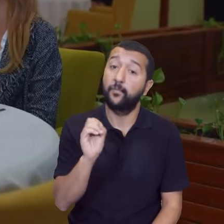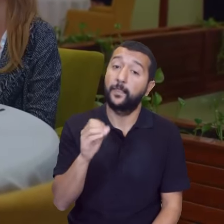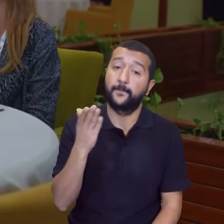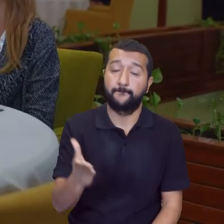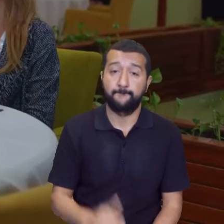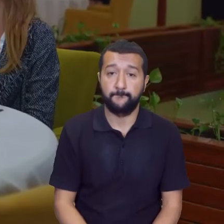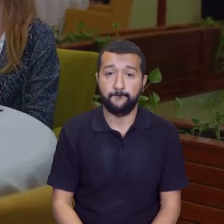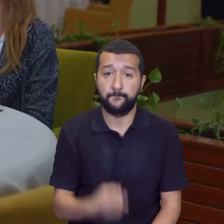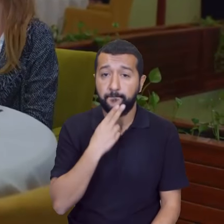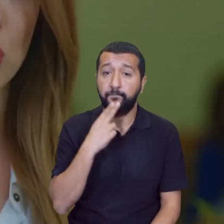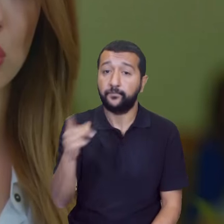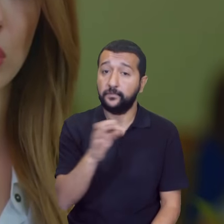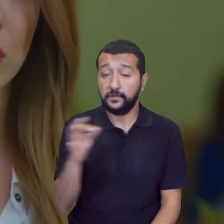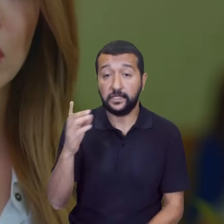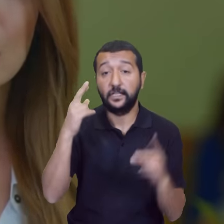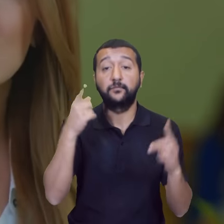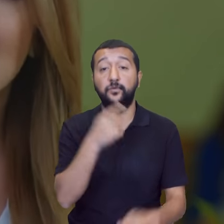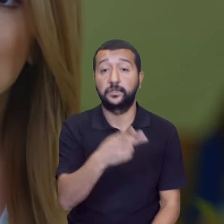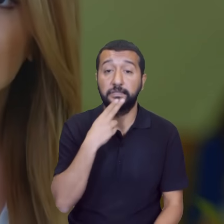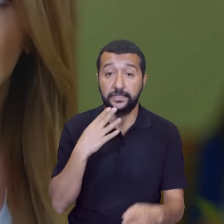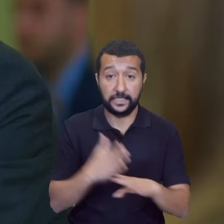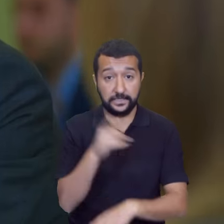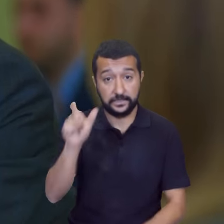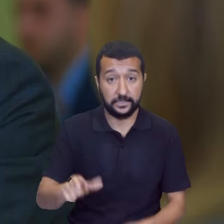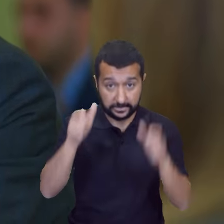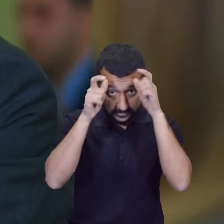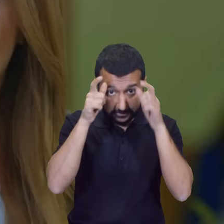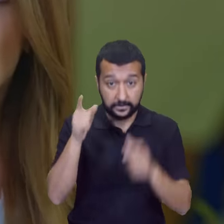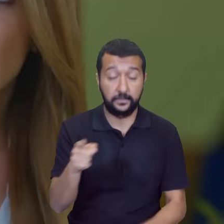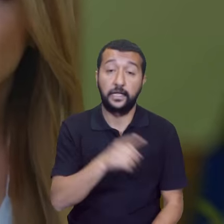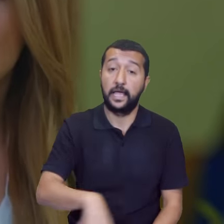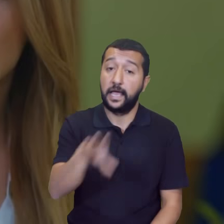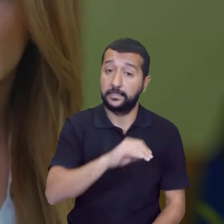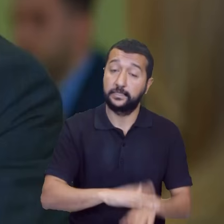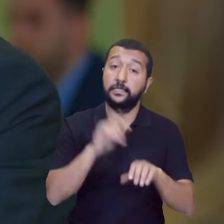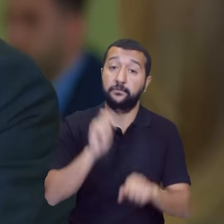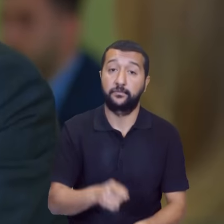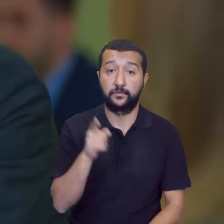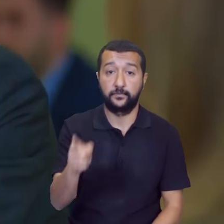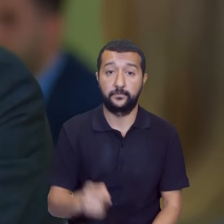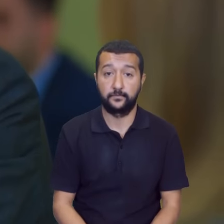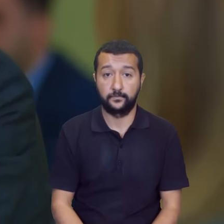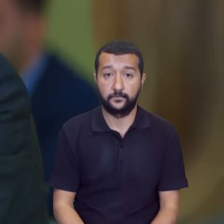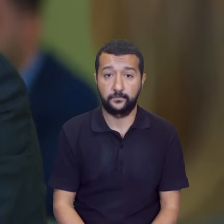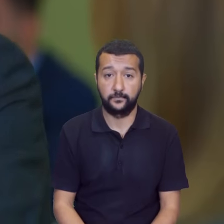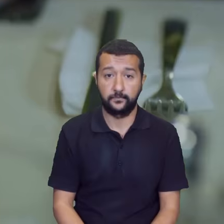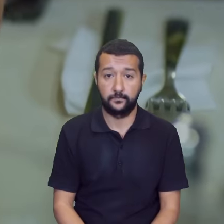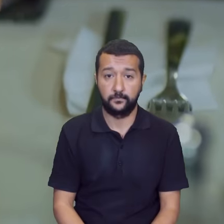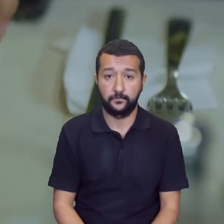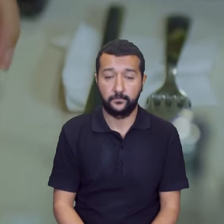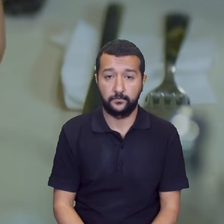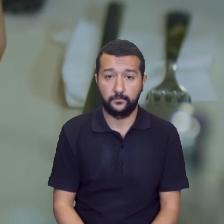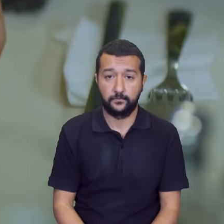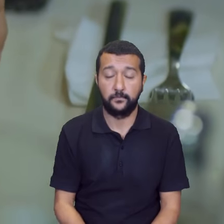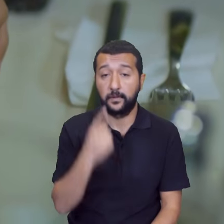hocam. Kızı hiç tanımıyorsunuz. Kız gerçekten şeytan. Her şeyi yapabilir. Hoca elini